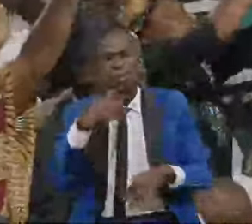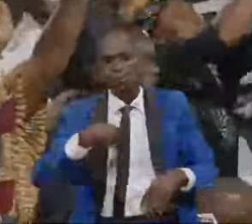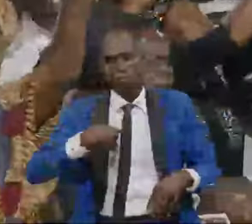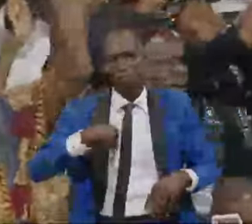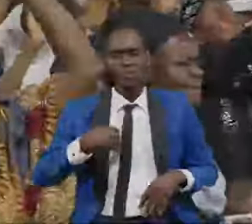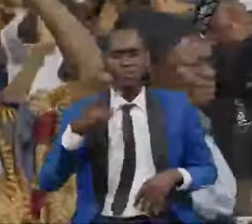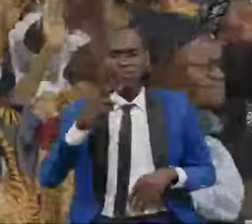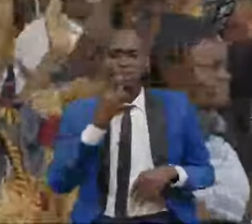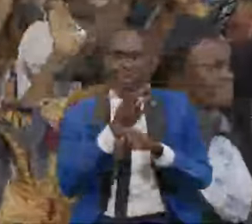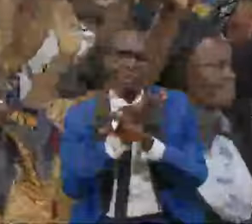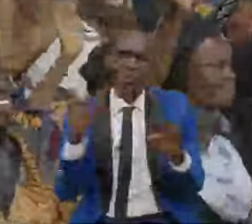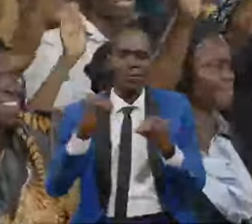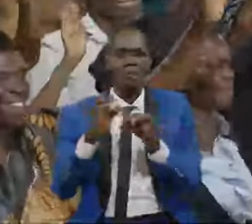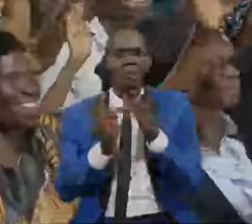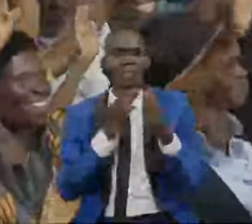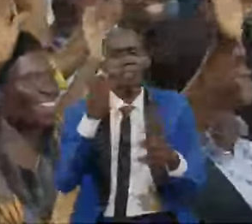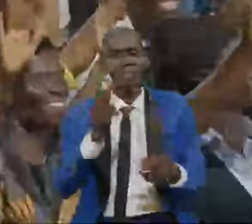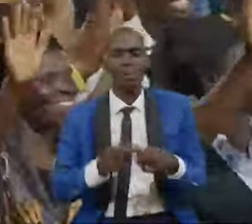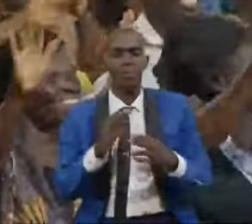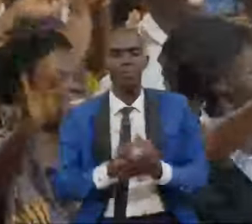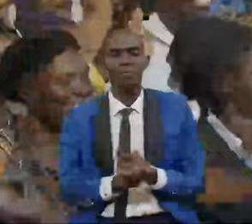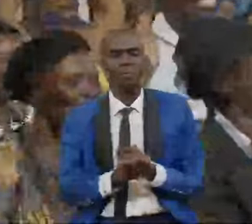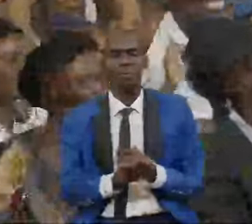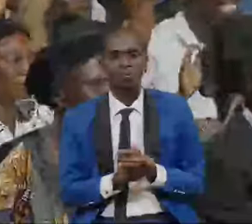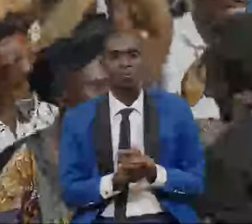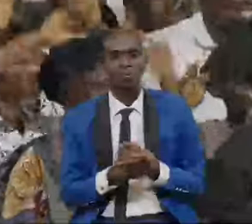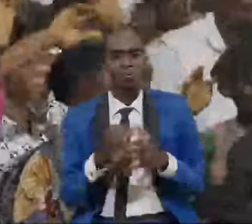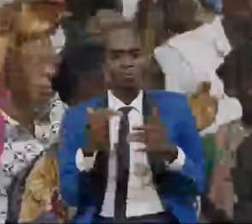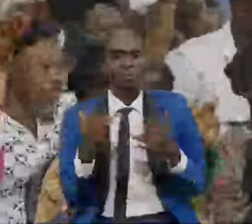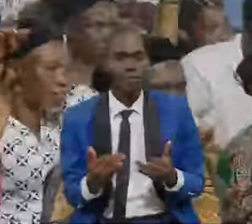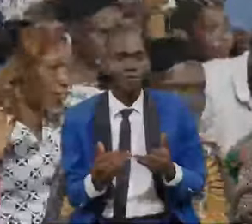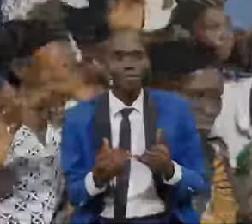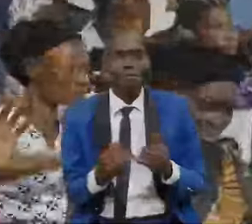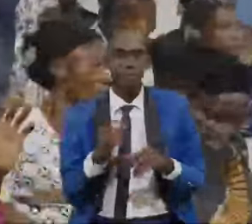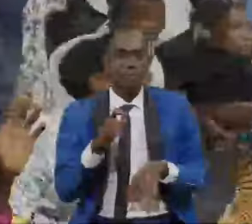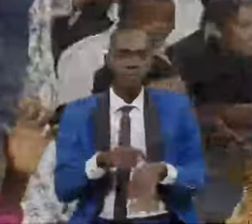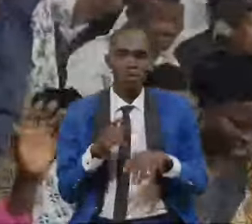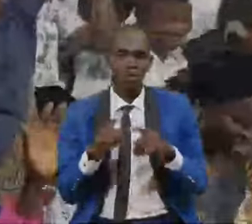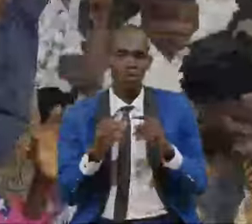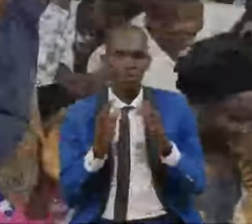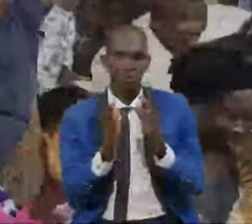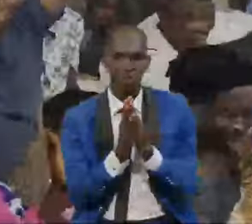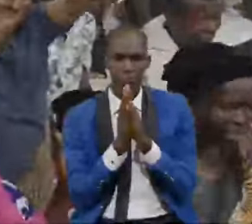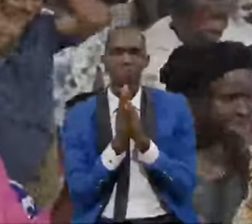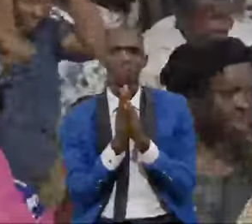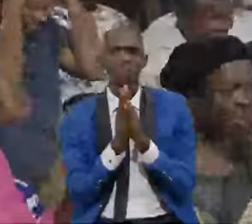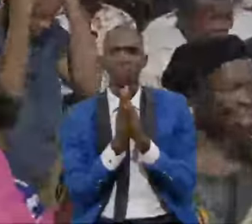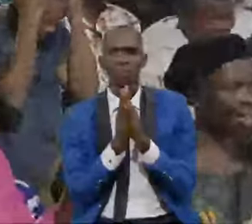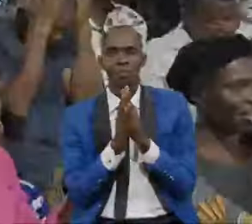libre au nom de Jésus. La tête baissée, les yeux fermés. La tête